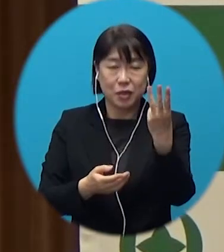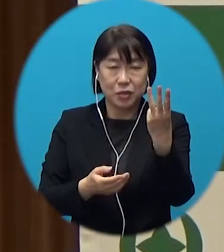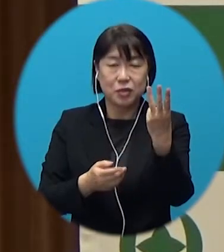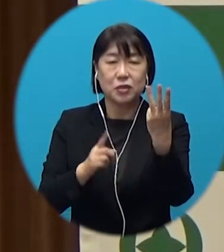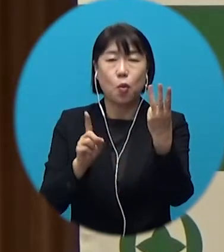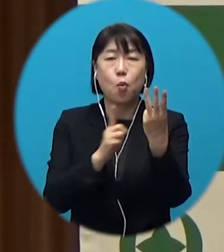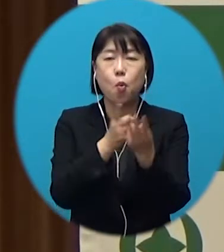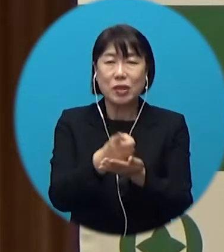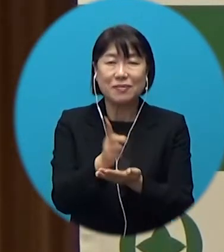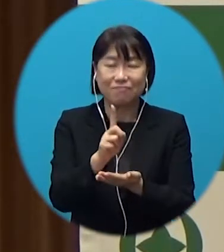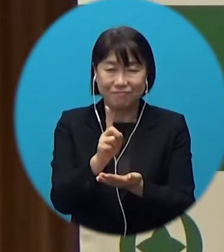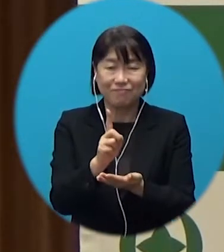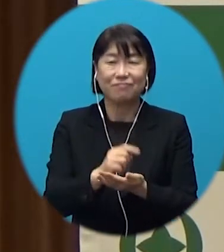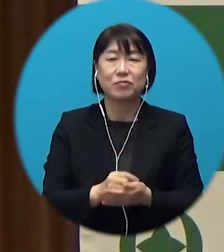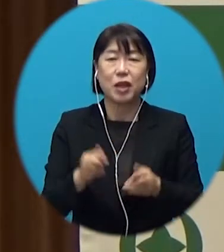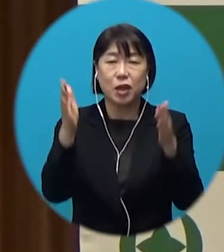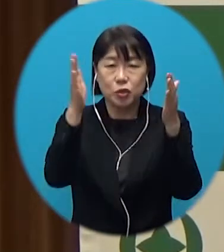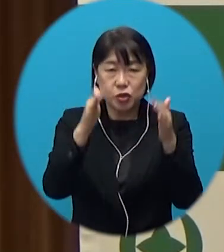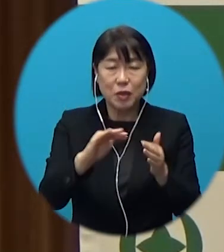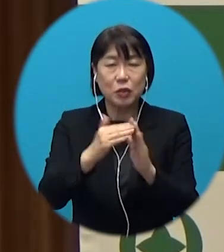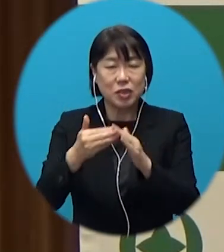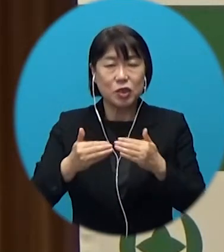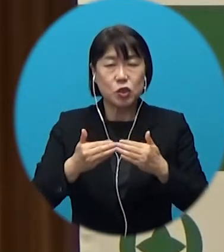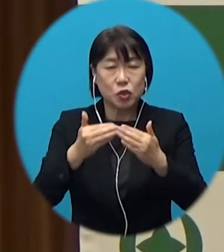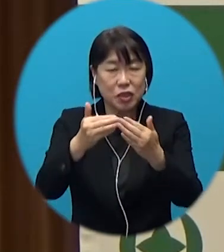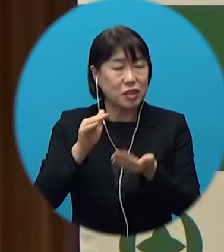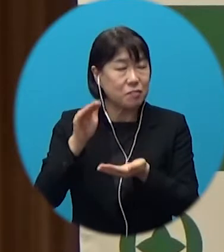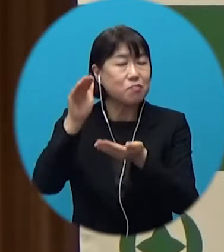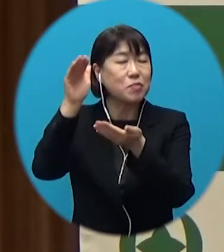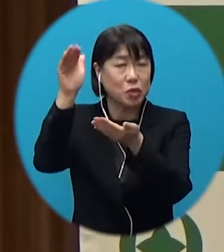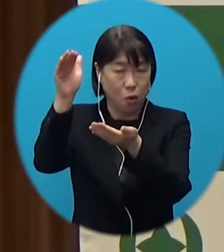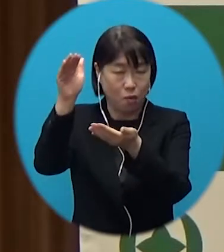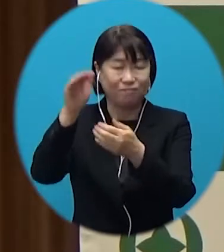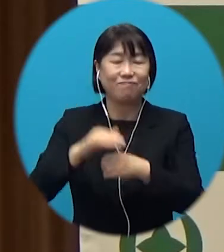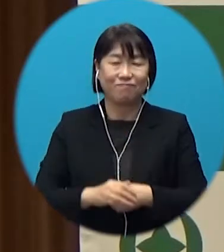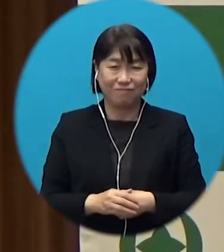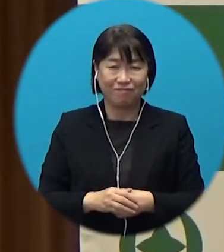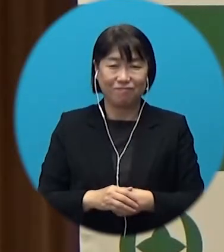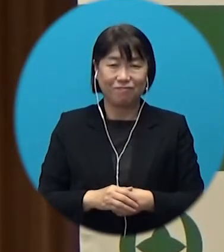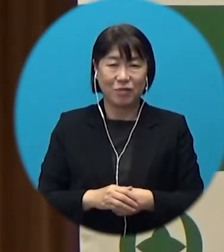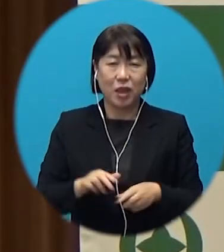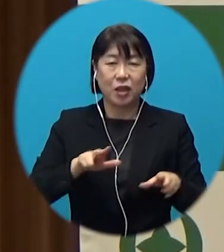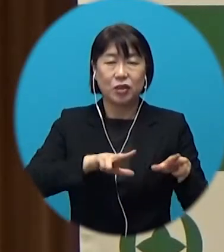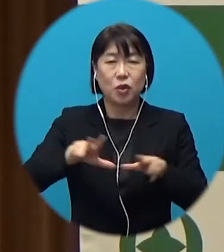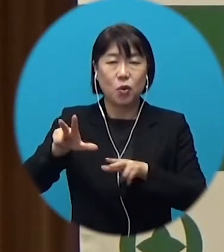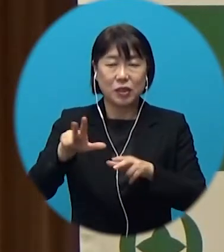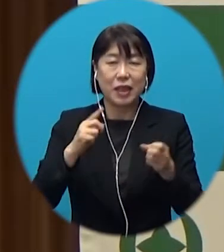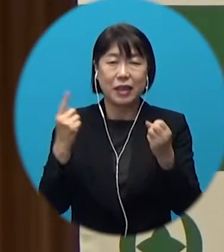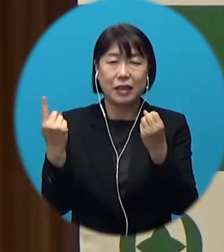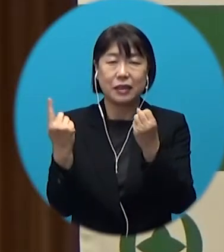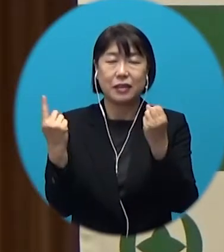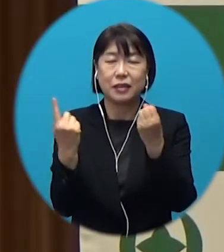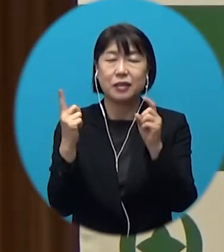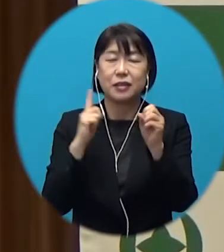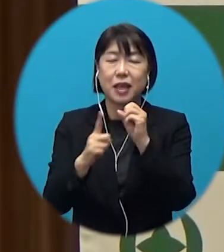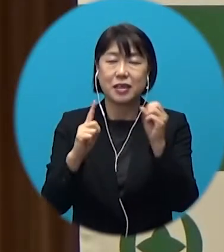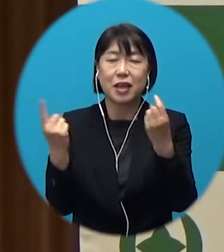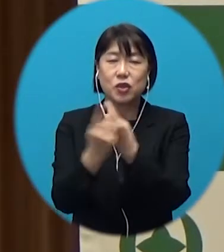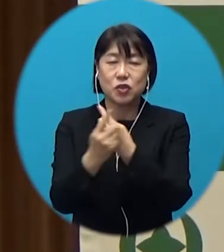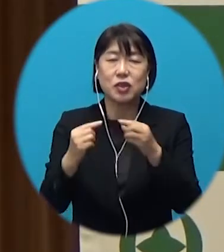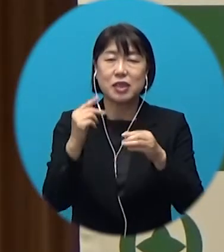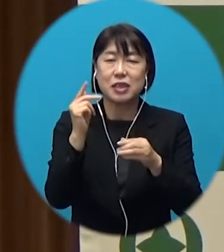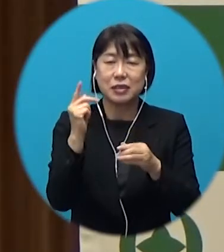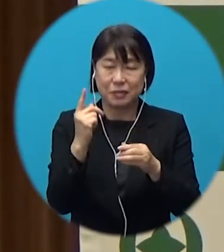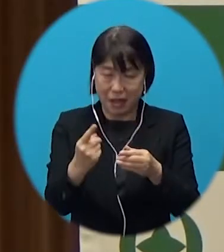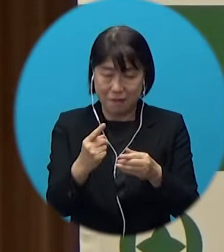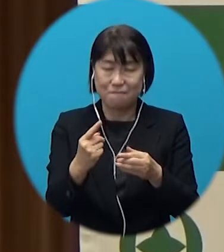ども、スマートシティ推進事業、スマートシティ推進事業、行政デジタル化推進支援を新たに策定するとともに